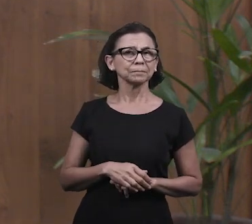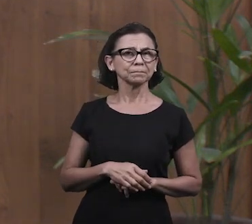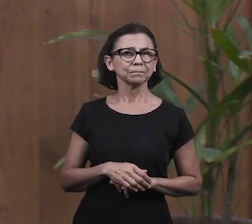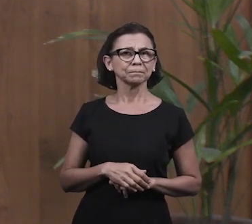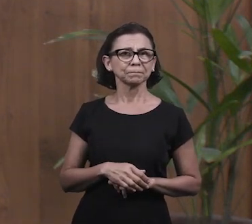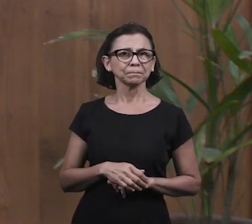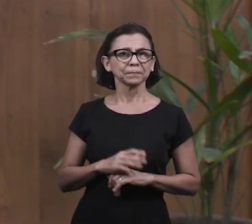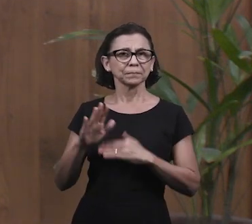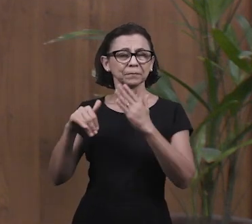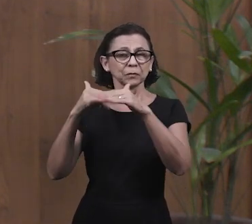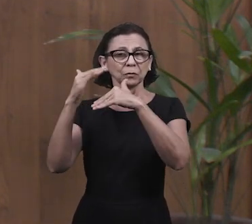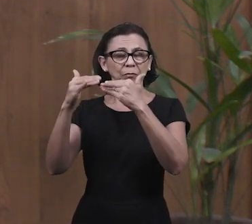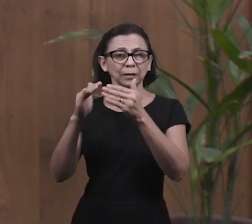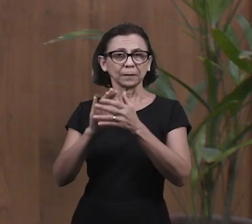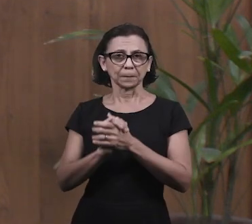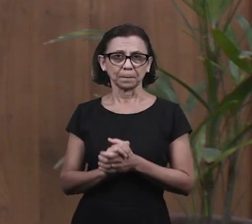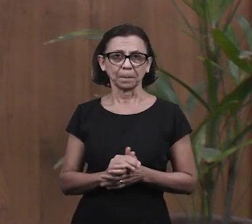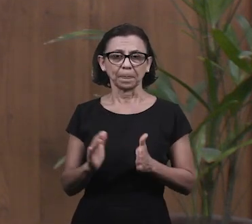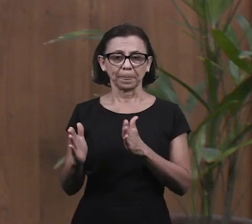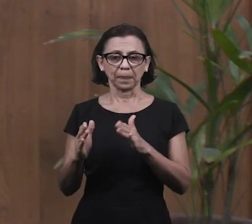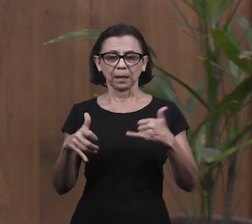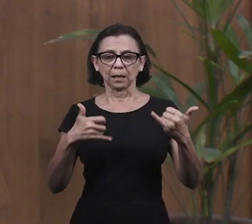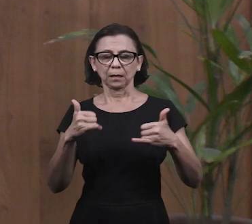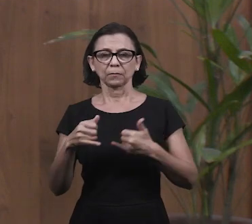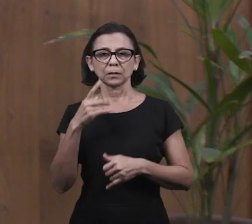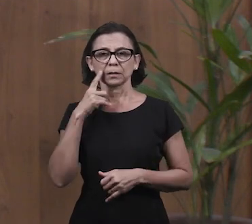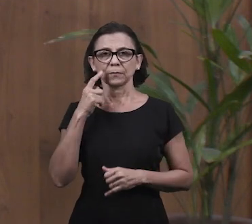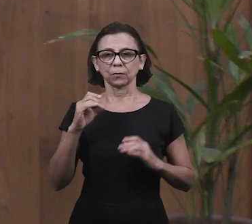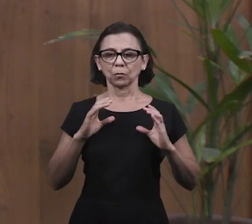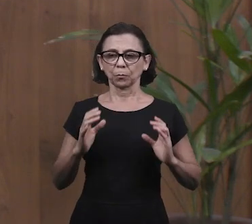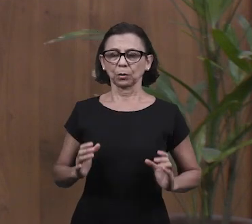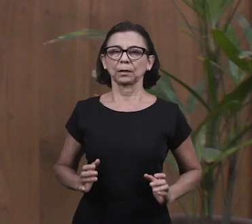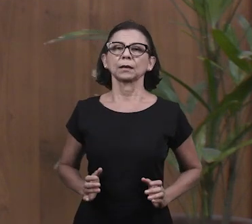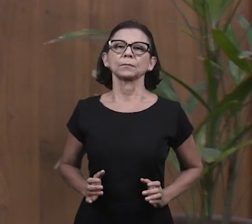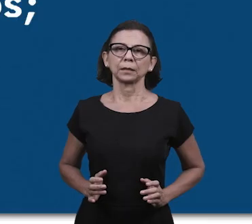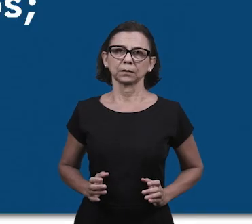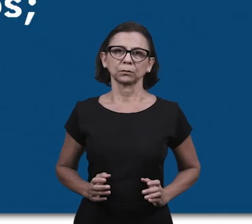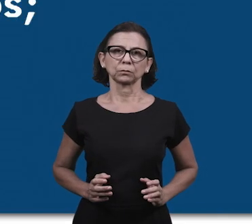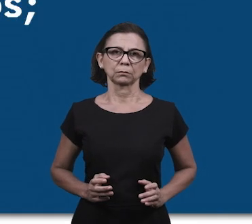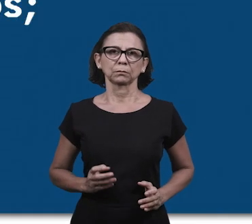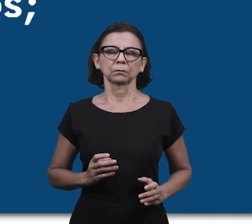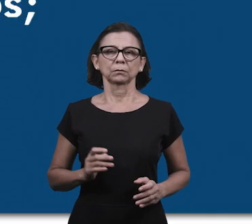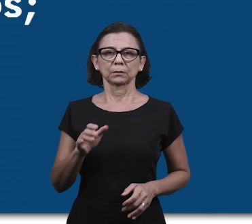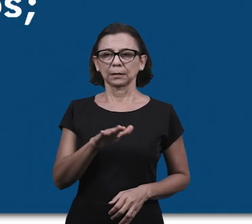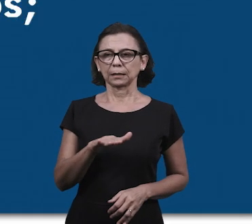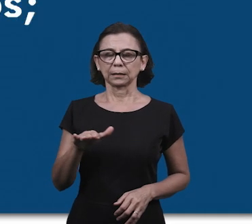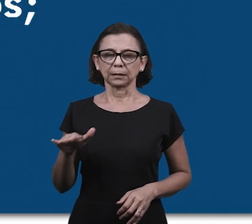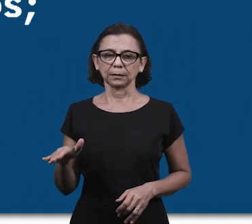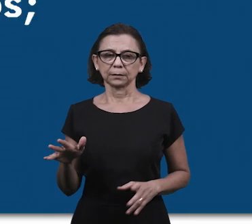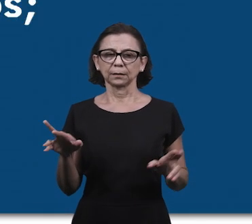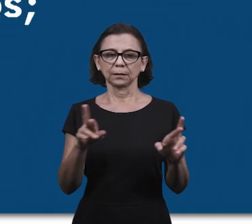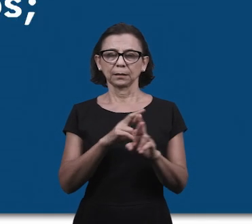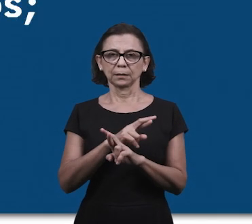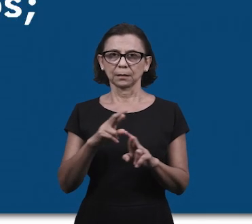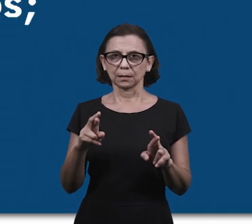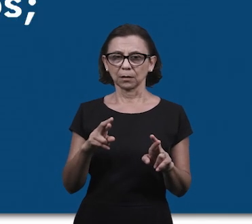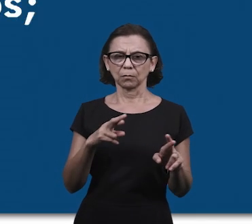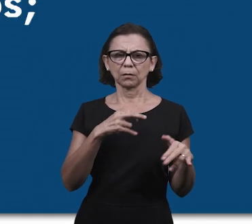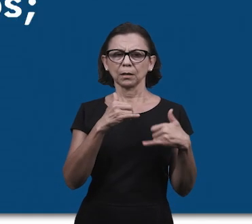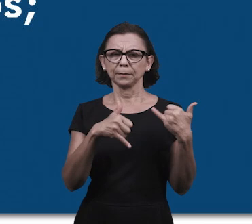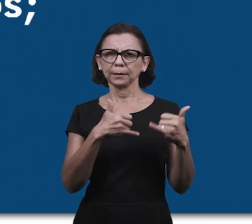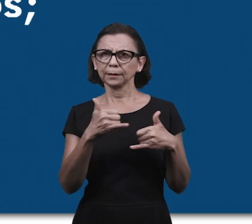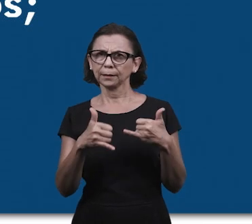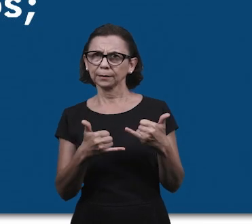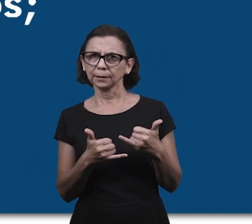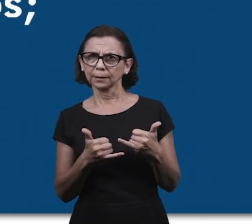enfant. Pendant les jeux, nous proposons que vous observez la position de l'enfant par rapport à la